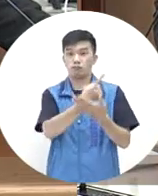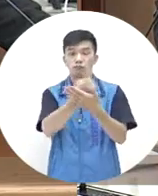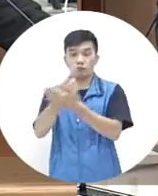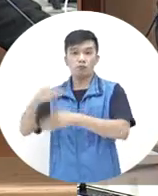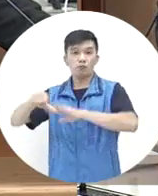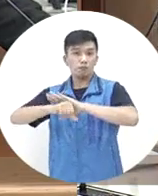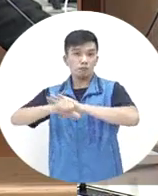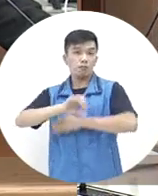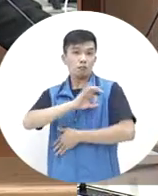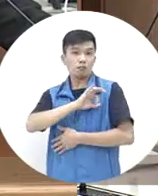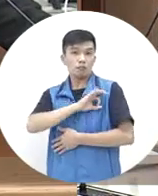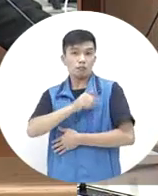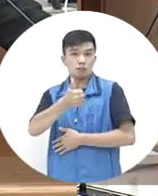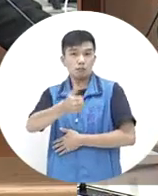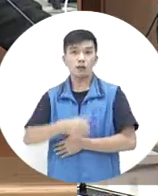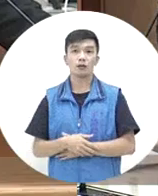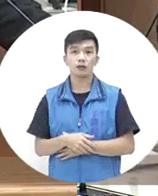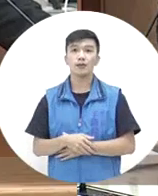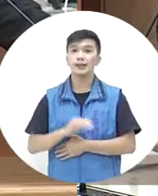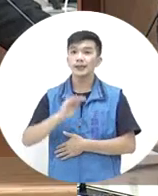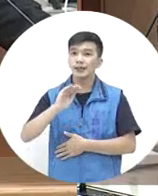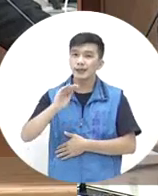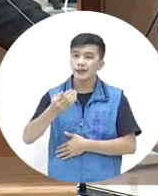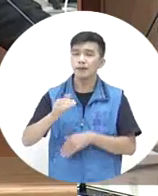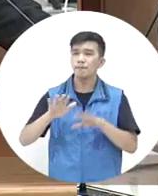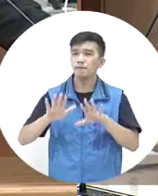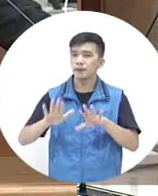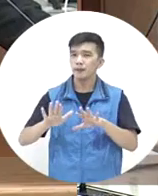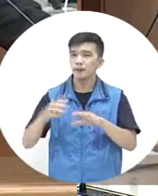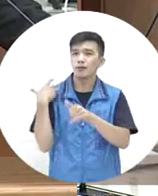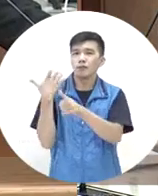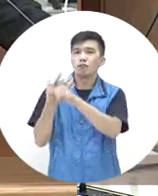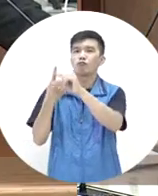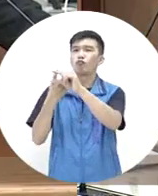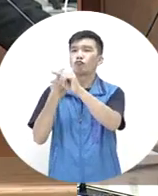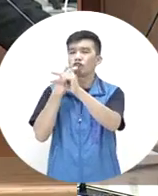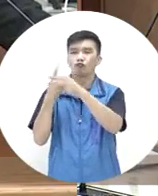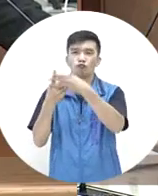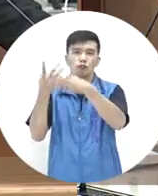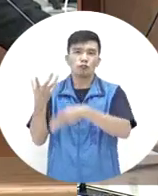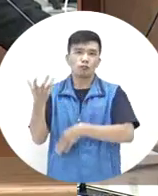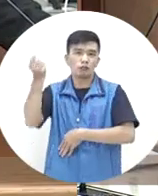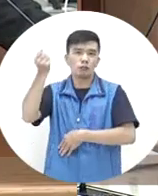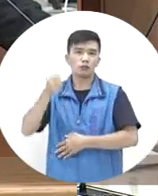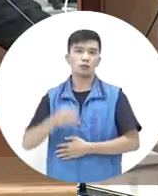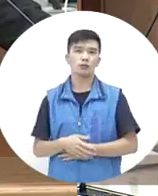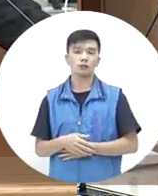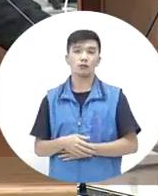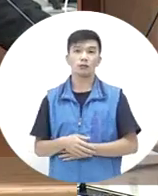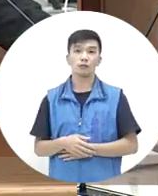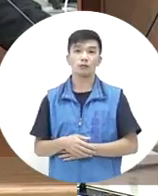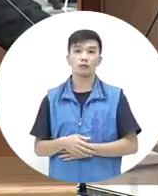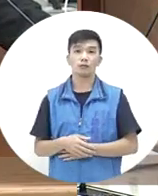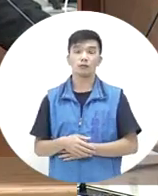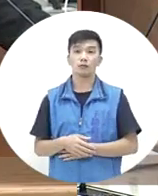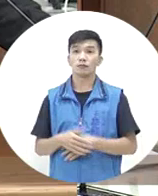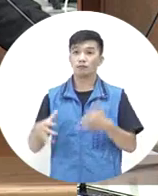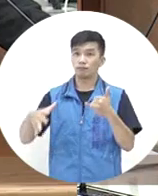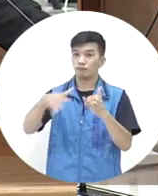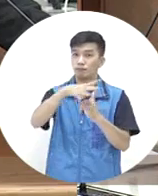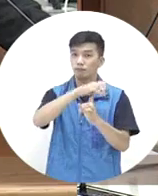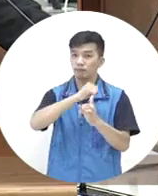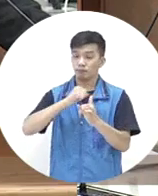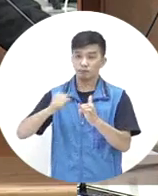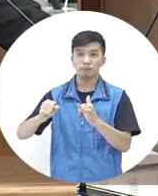样一个组织。 谢谢市长。对， 那目前是中央的前者了。 对， 我们也看到全国的农